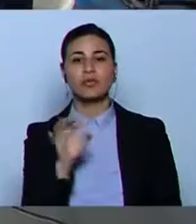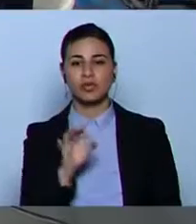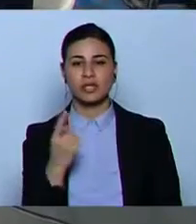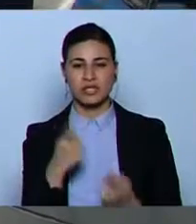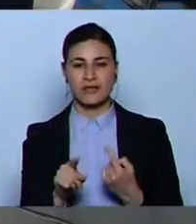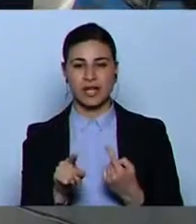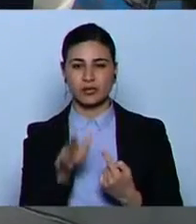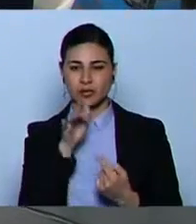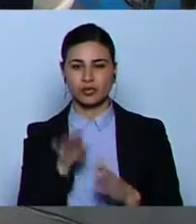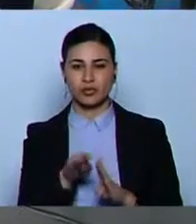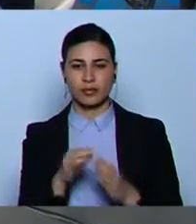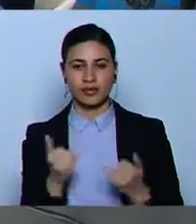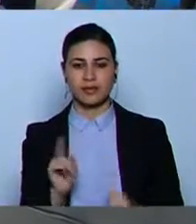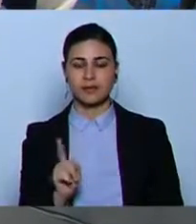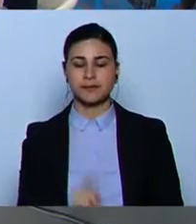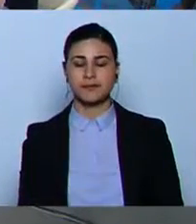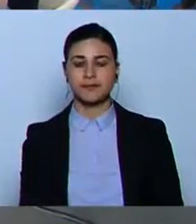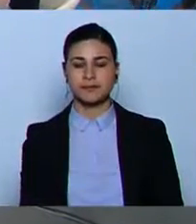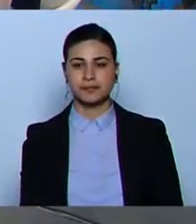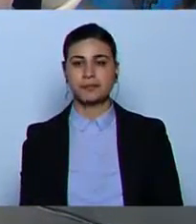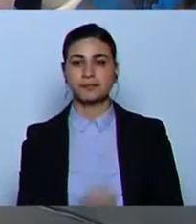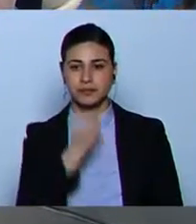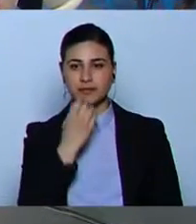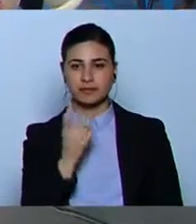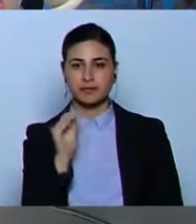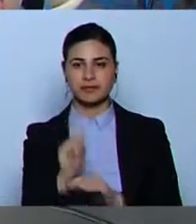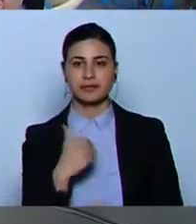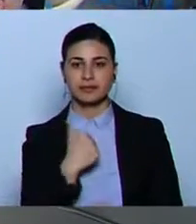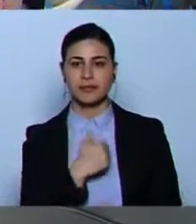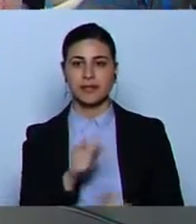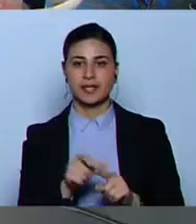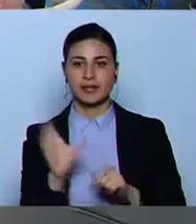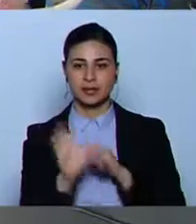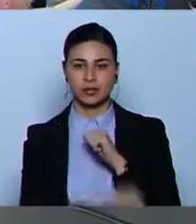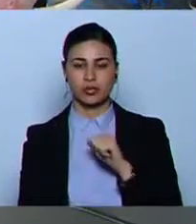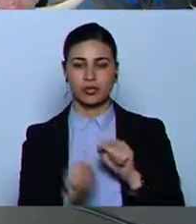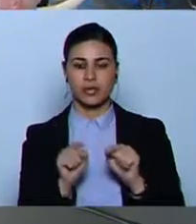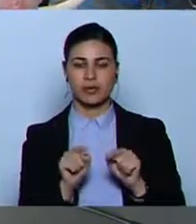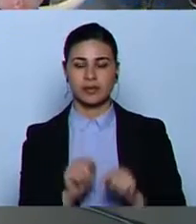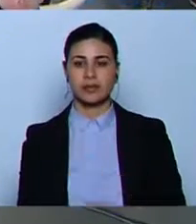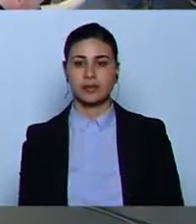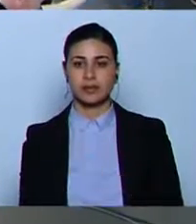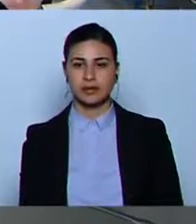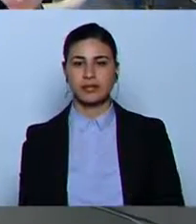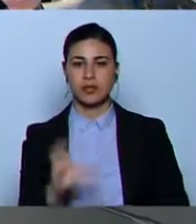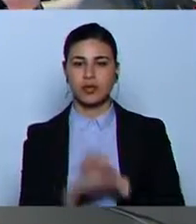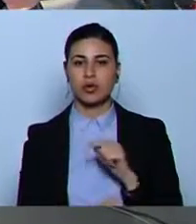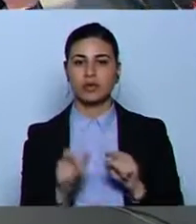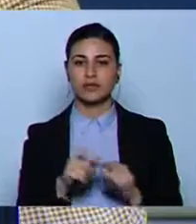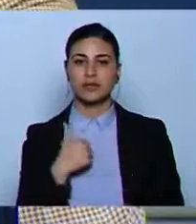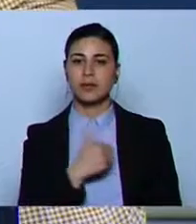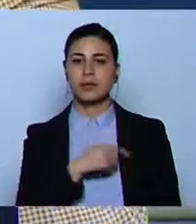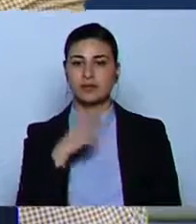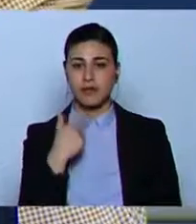თემაზე ჩვენ ცოტა მოგვიანებით შეგვიძლია რომ ვისაუბროთ. კი ბატონო, და აი ერთს დასკვნ ამ ბლოკში ასე ვთქვა, დასკვნ ნაწილში ვიტყვი, რომ